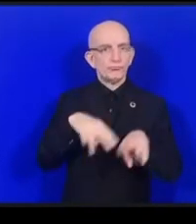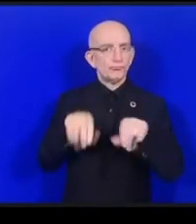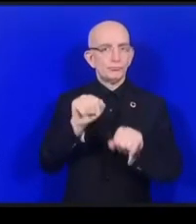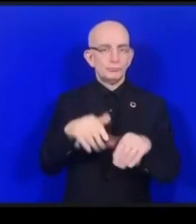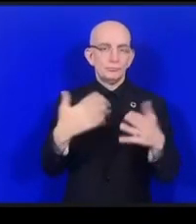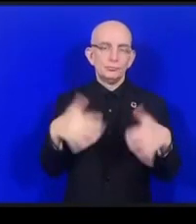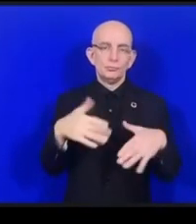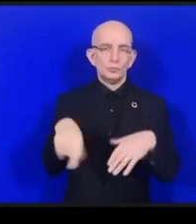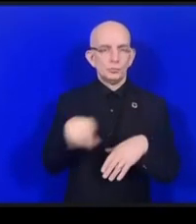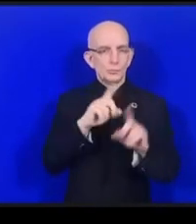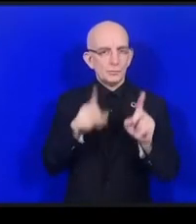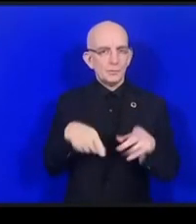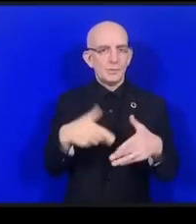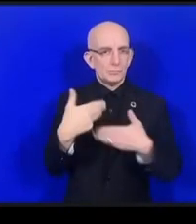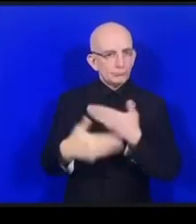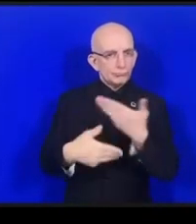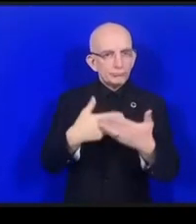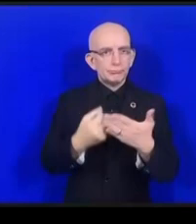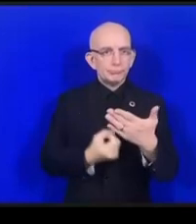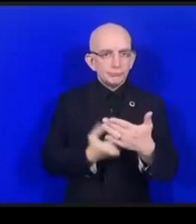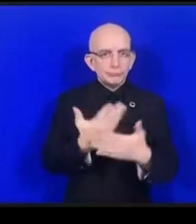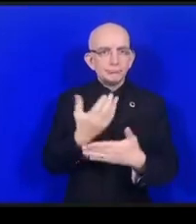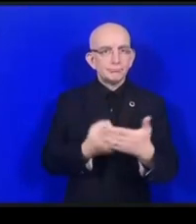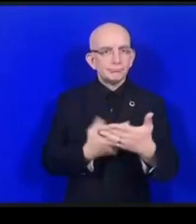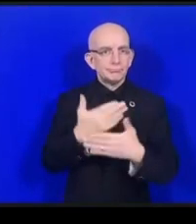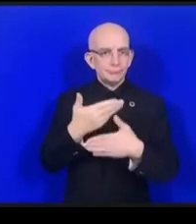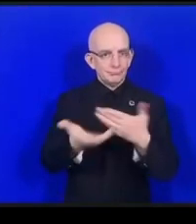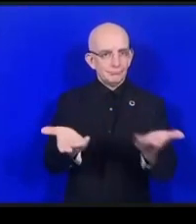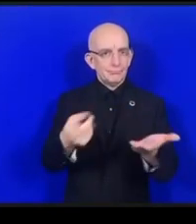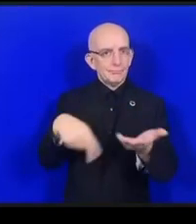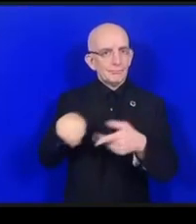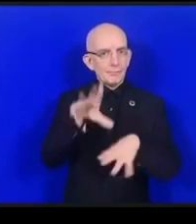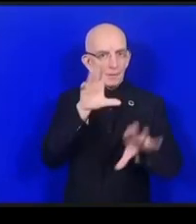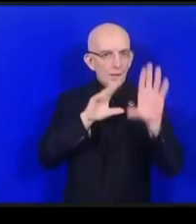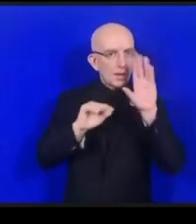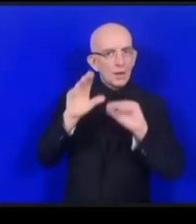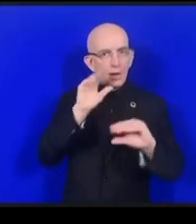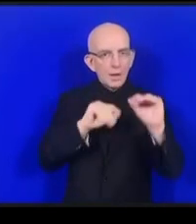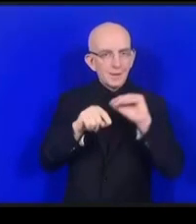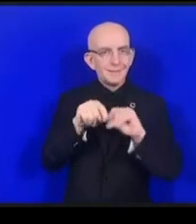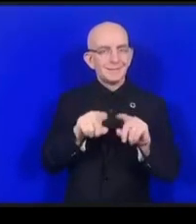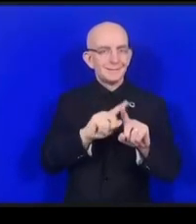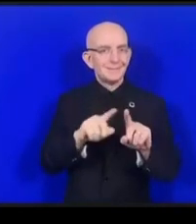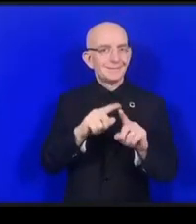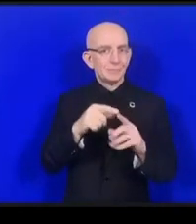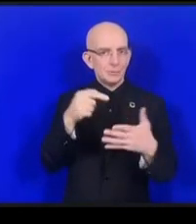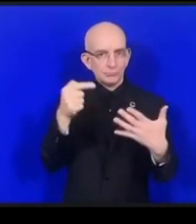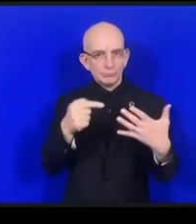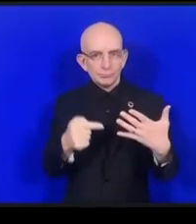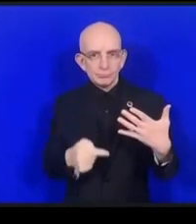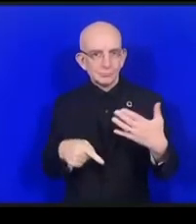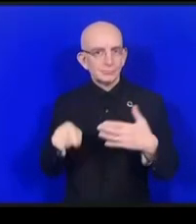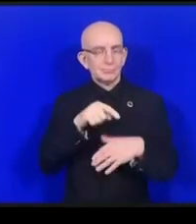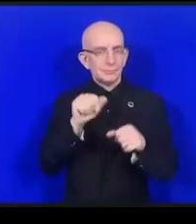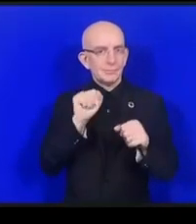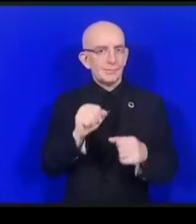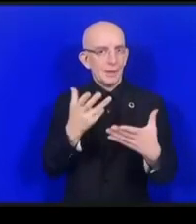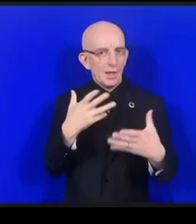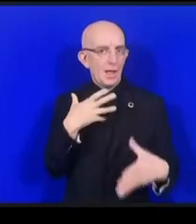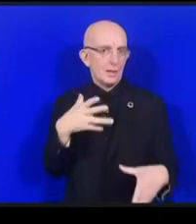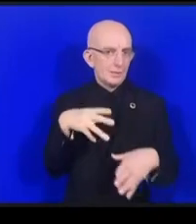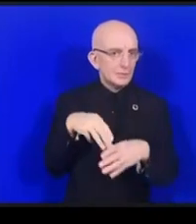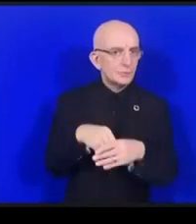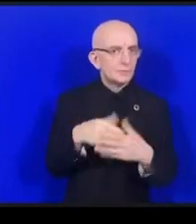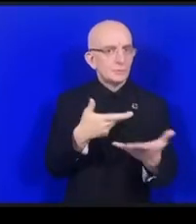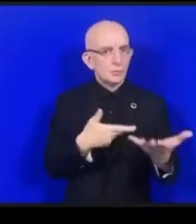контенте чтобы их услышали чтобы голоса были услышаны это касается и наиболее